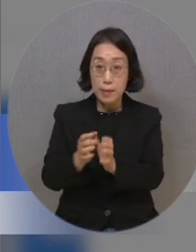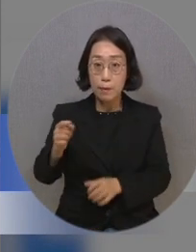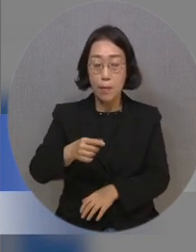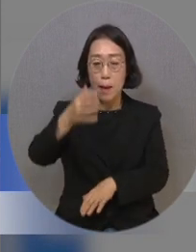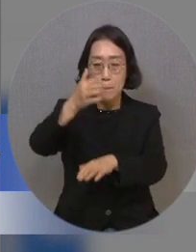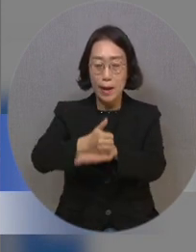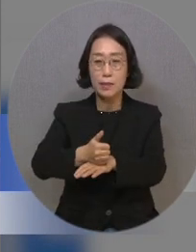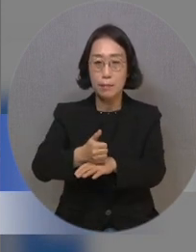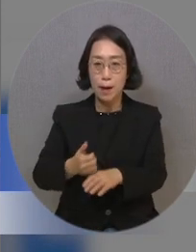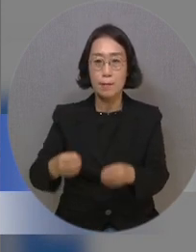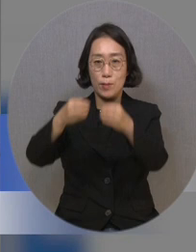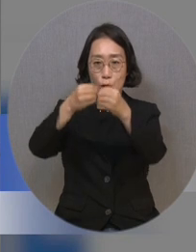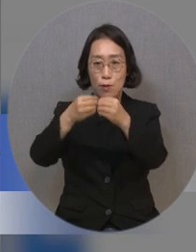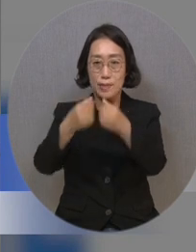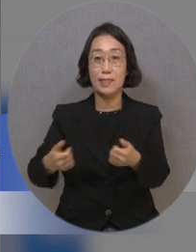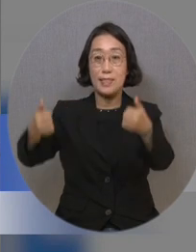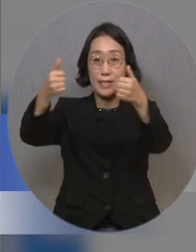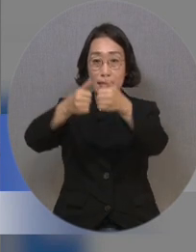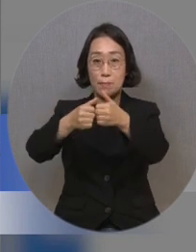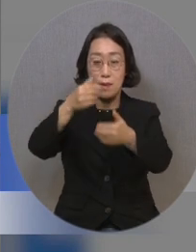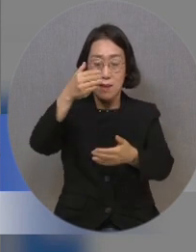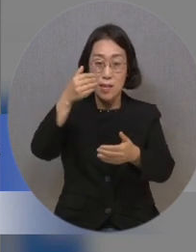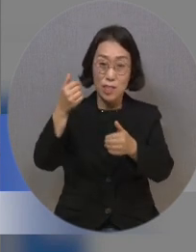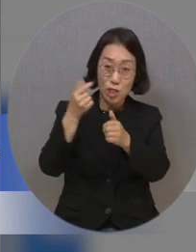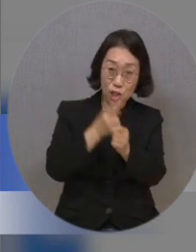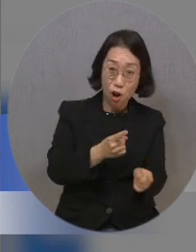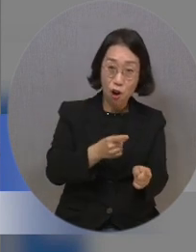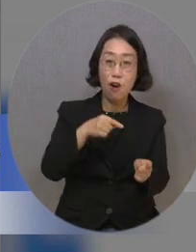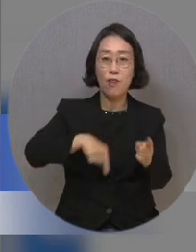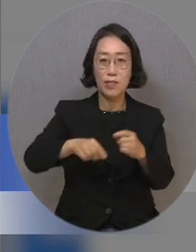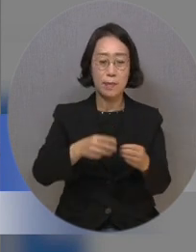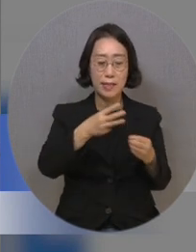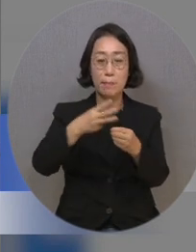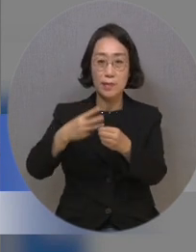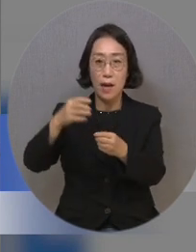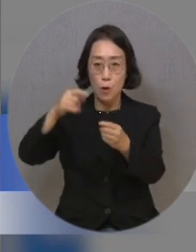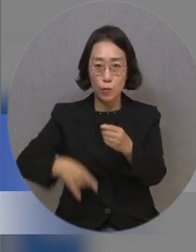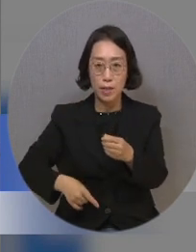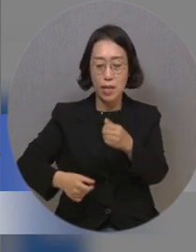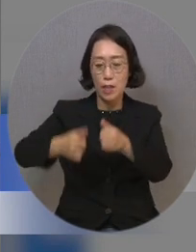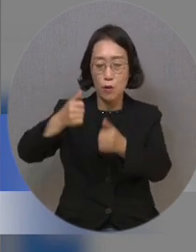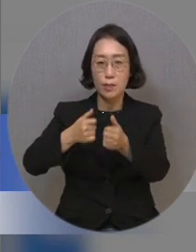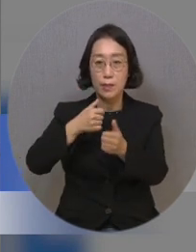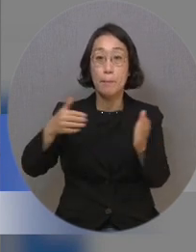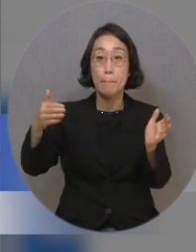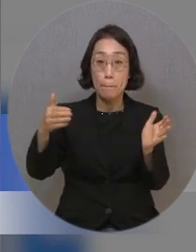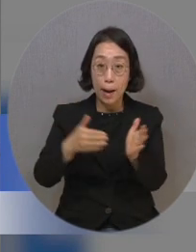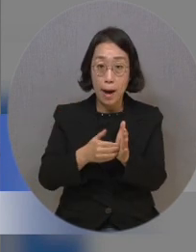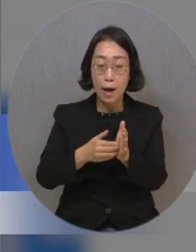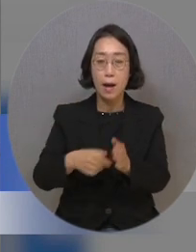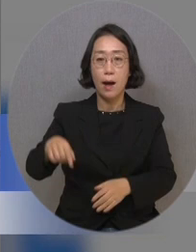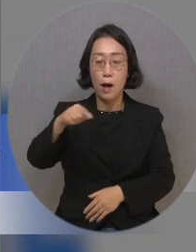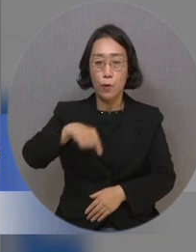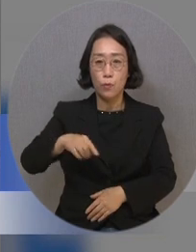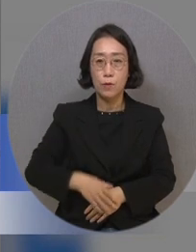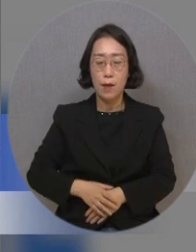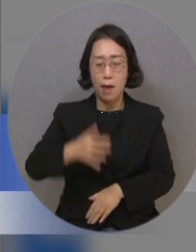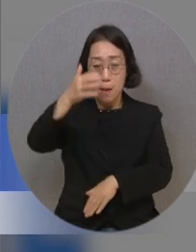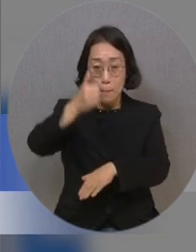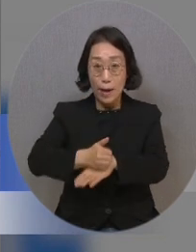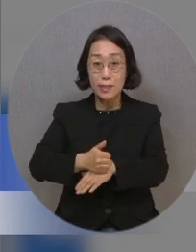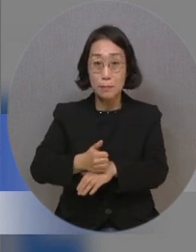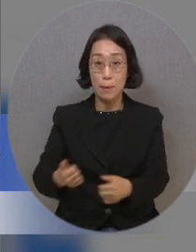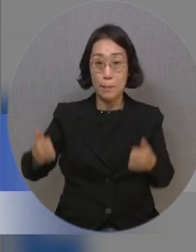결승전에 직행하고지는 팀은 3 4위전 승자와 준결승전을 치르는 가운데이 결승전에서